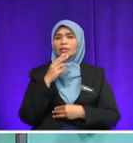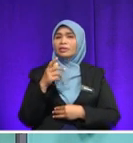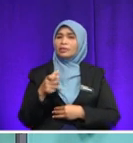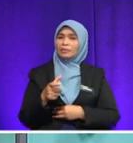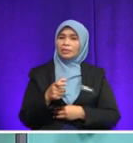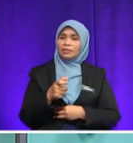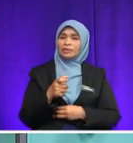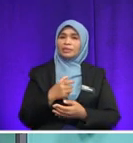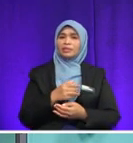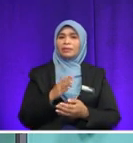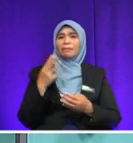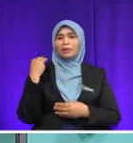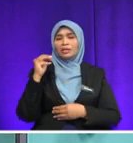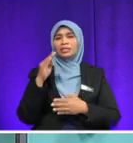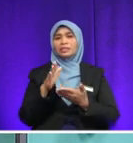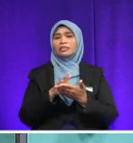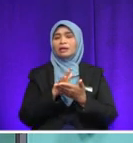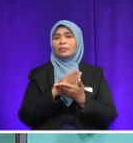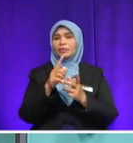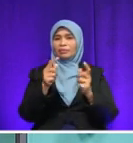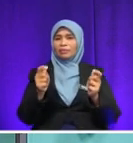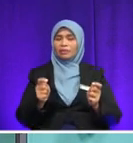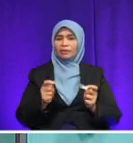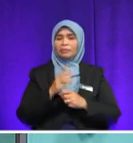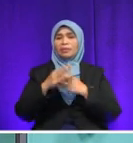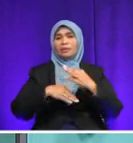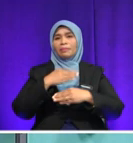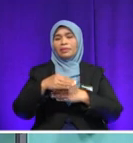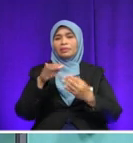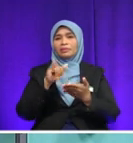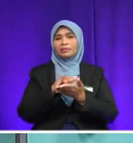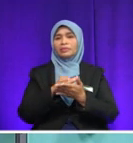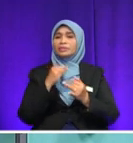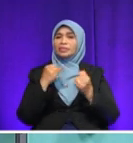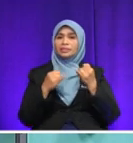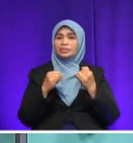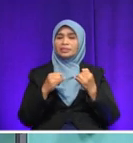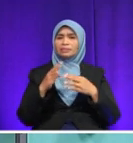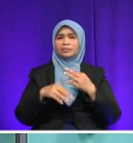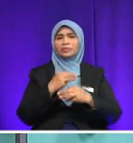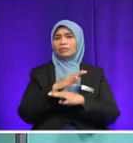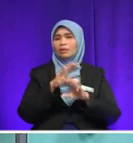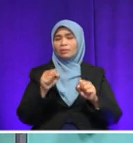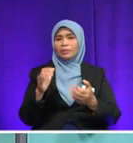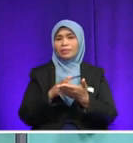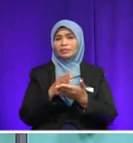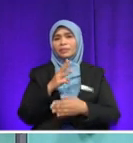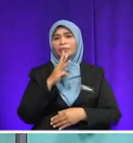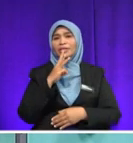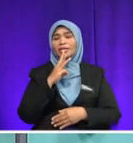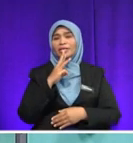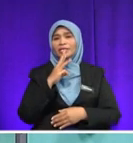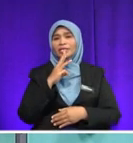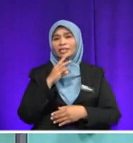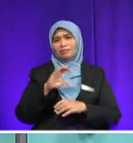pembully maka sapulah di tempat yang kena balutan tersebut jika balutan tidak boleh disapu dengan air elakan juga daripada